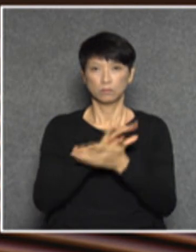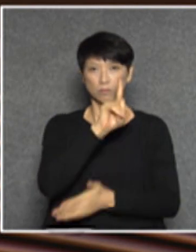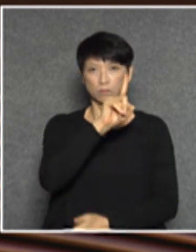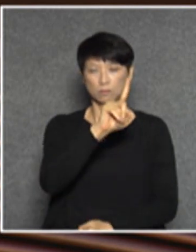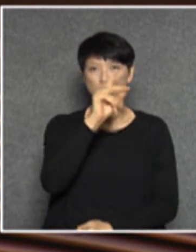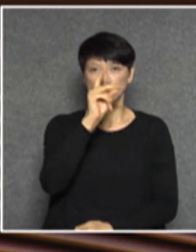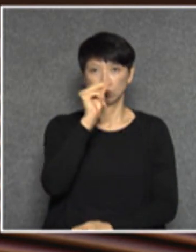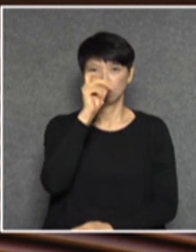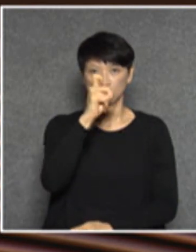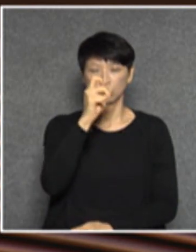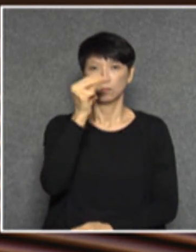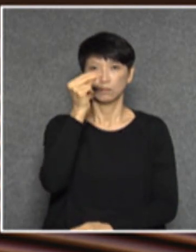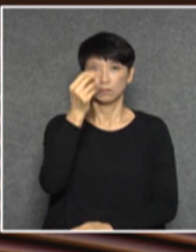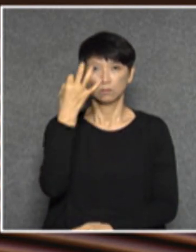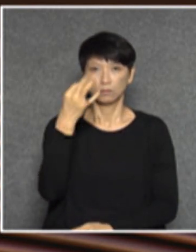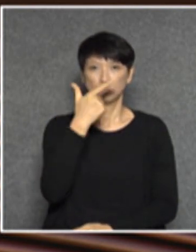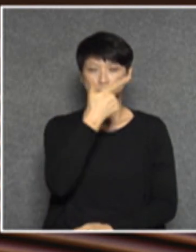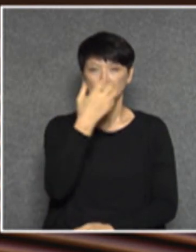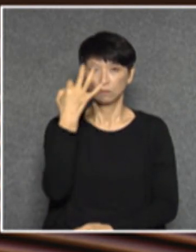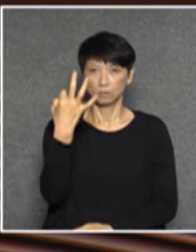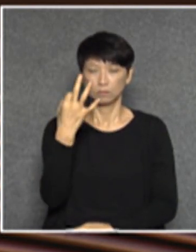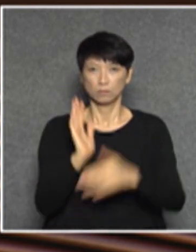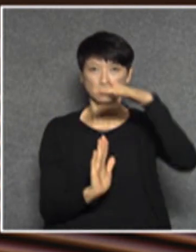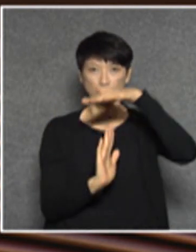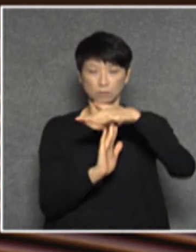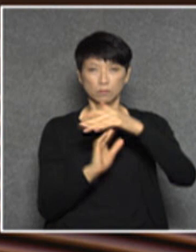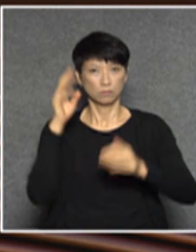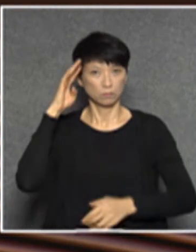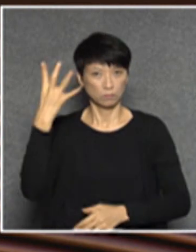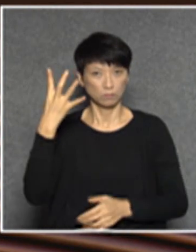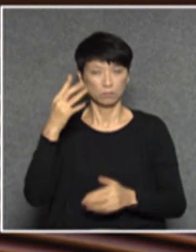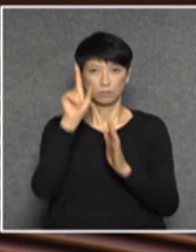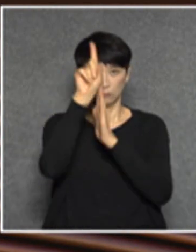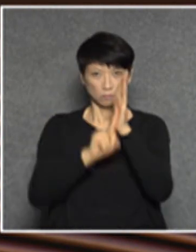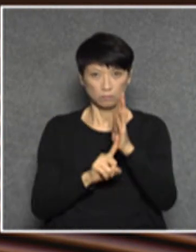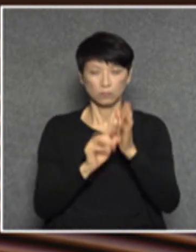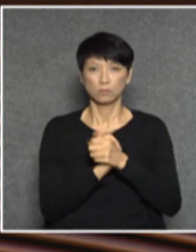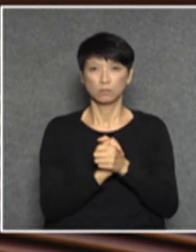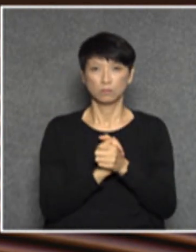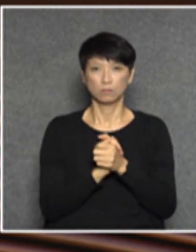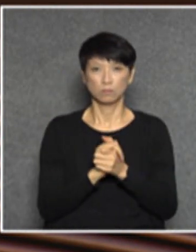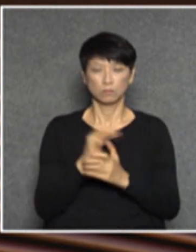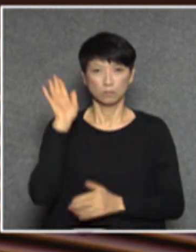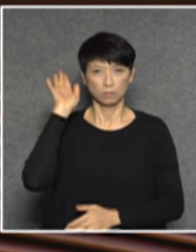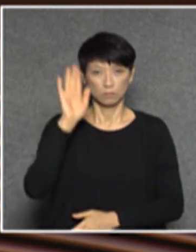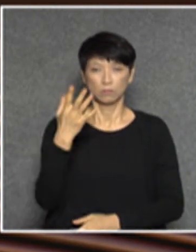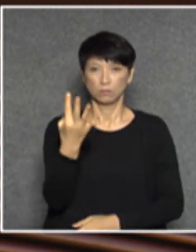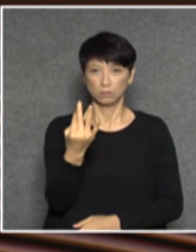災、87年的停市四日的股災，以至之後幾次的金融風